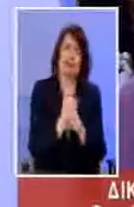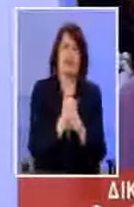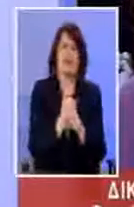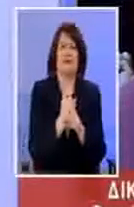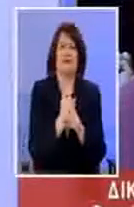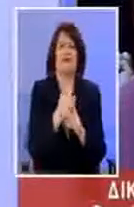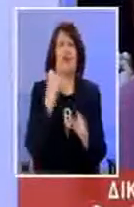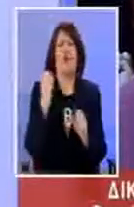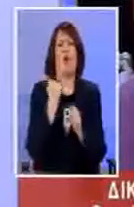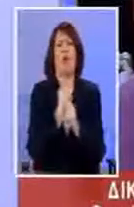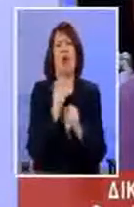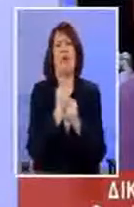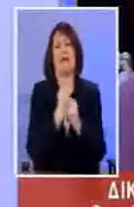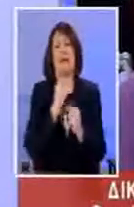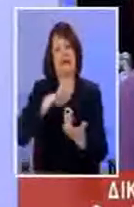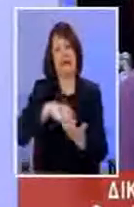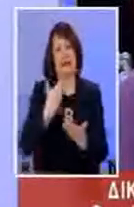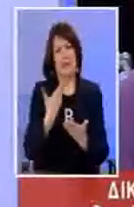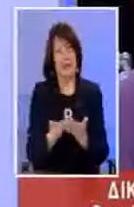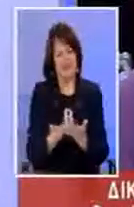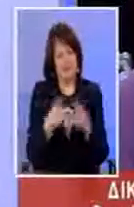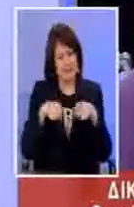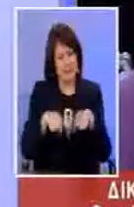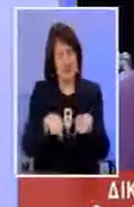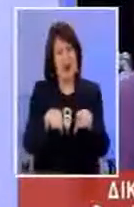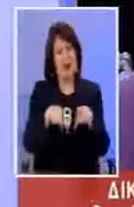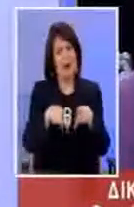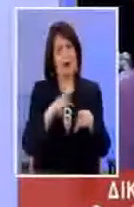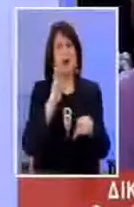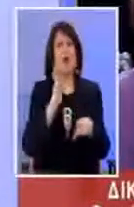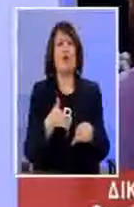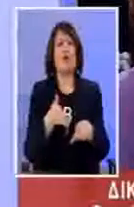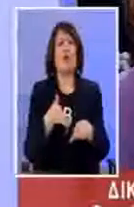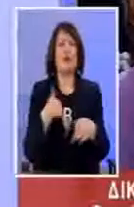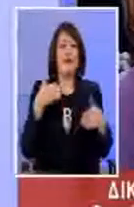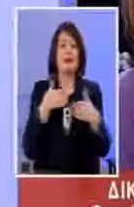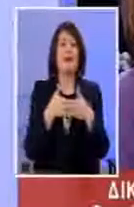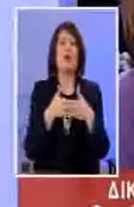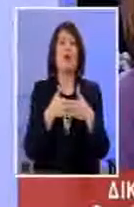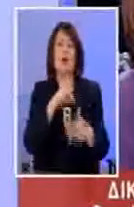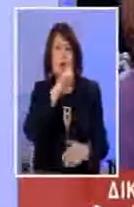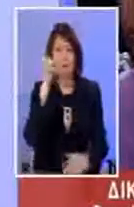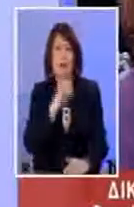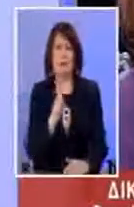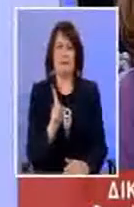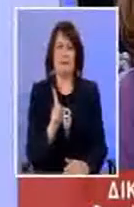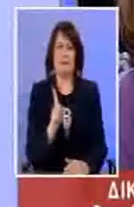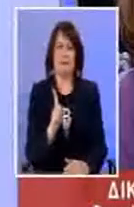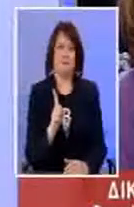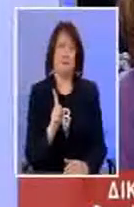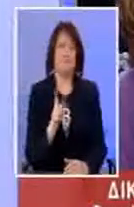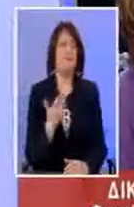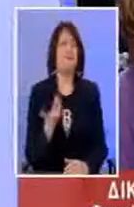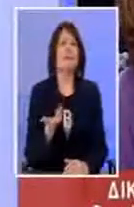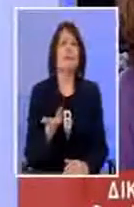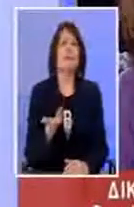ο επαγγελματίας διερμηνέας και να μπορέσουμε να άρουμε αυτή την δυσκολία, αυτή